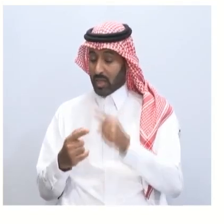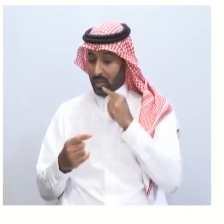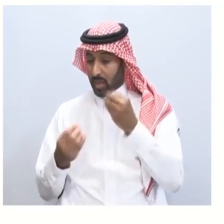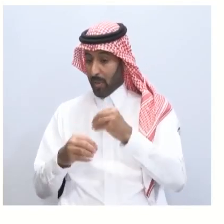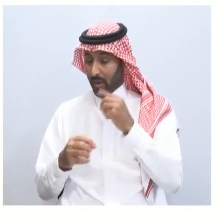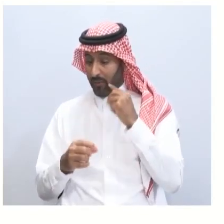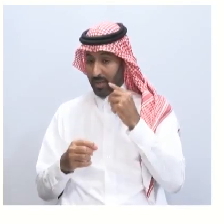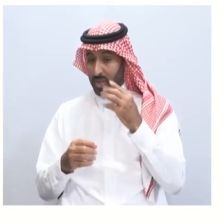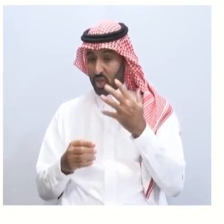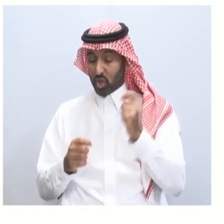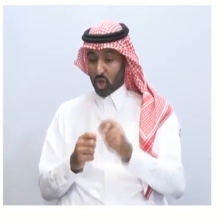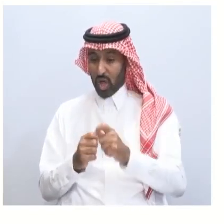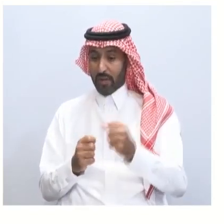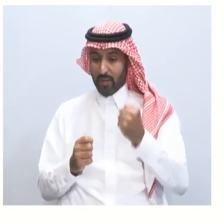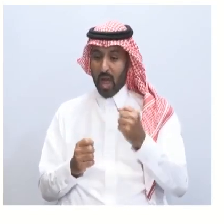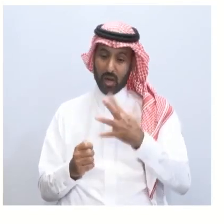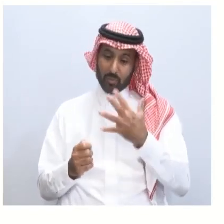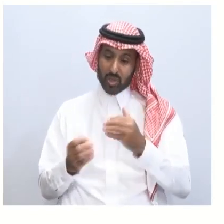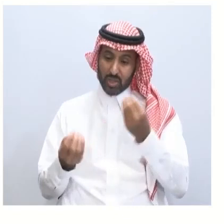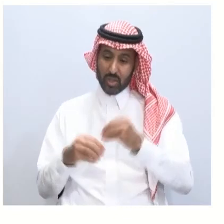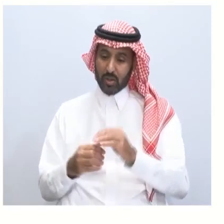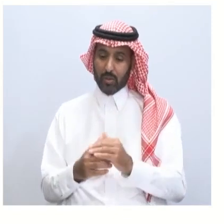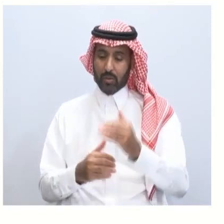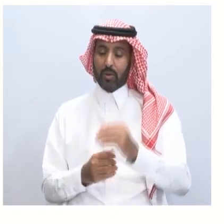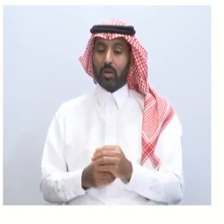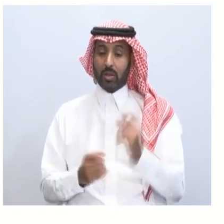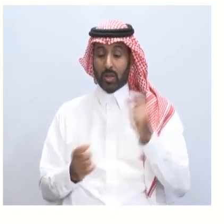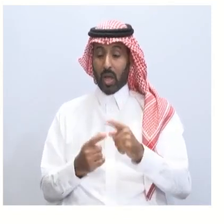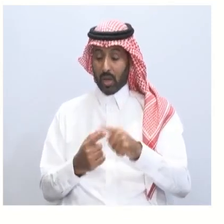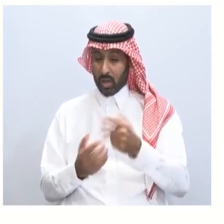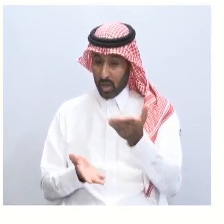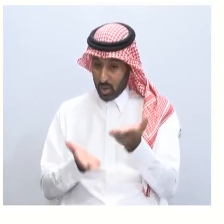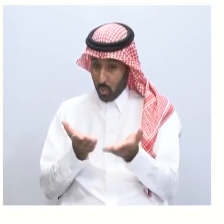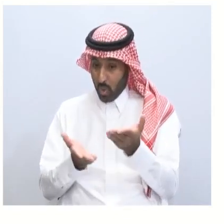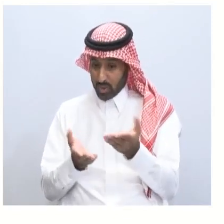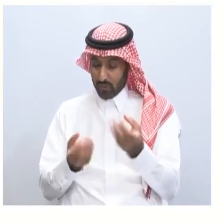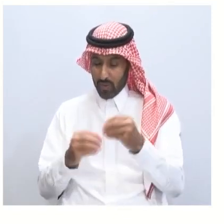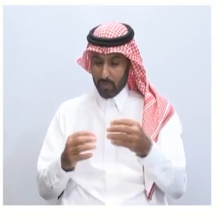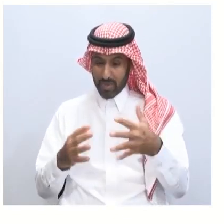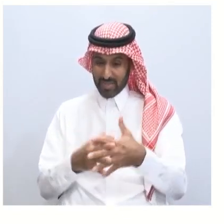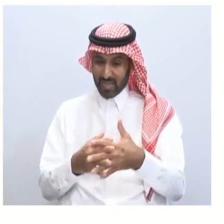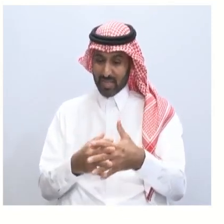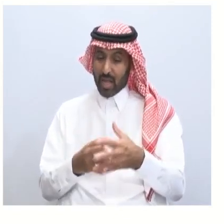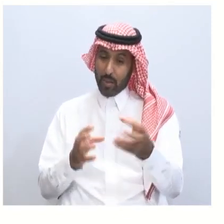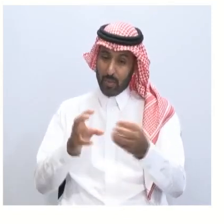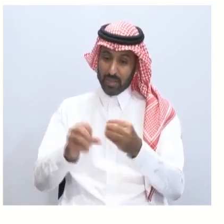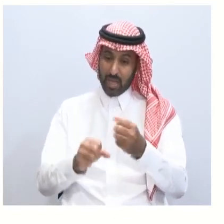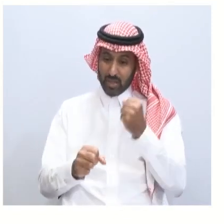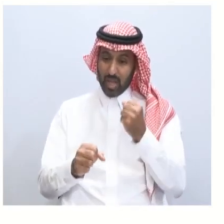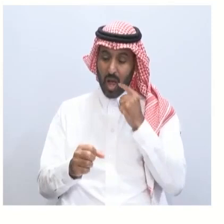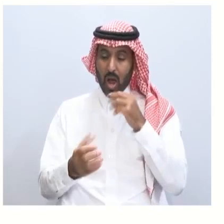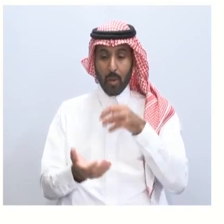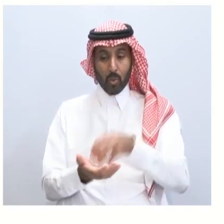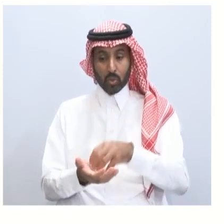الطاقه المتجدده الى الحد الامثل تحقيق التوازن في مزيج مصادر الطاقه